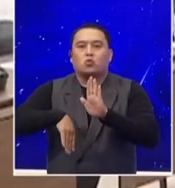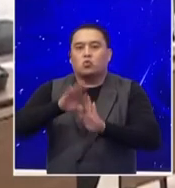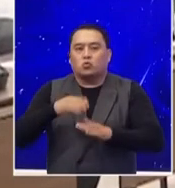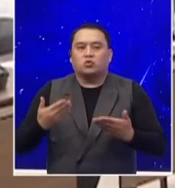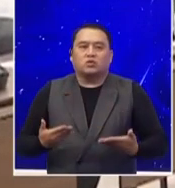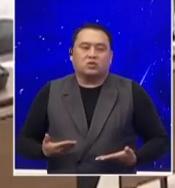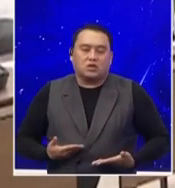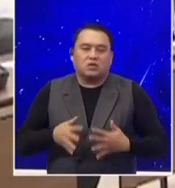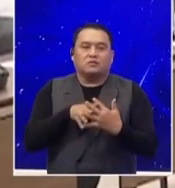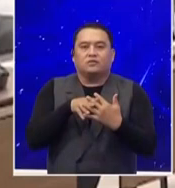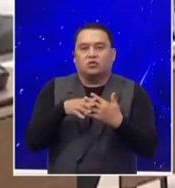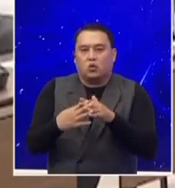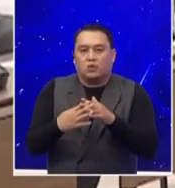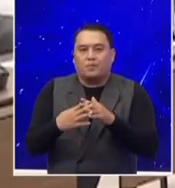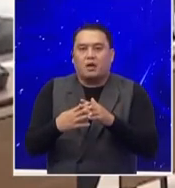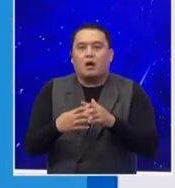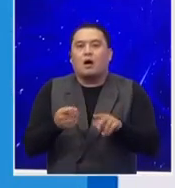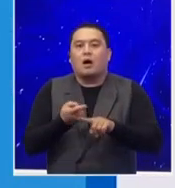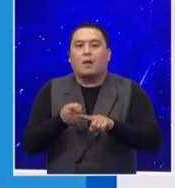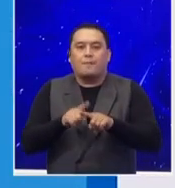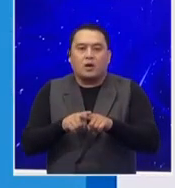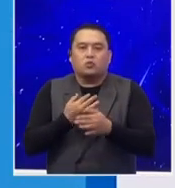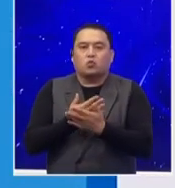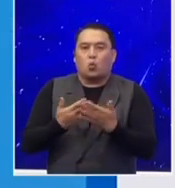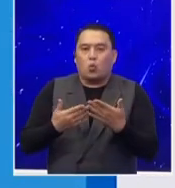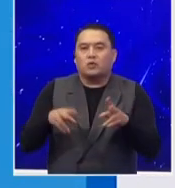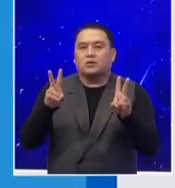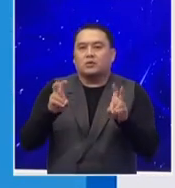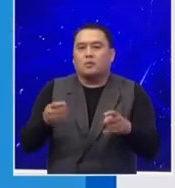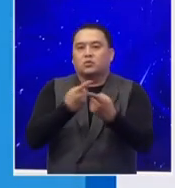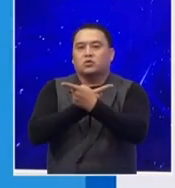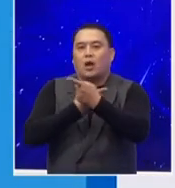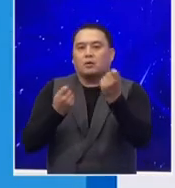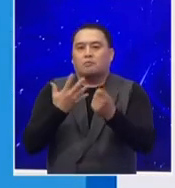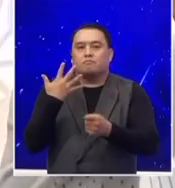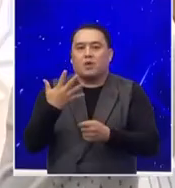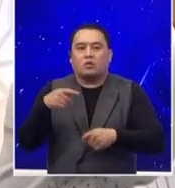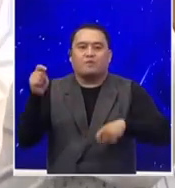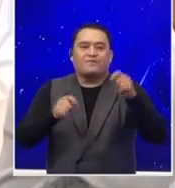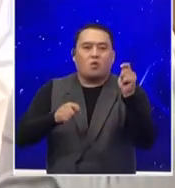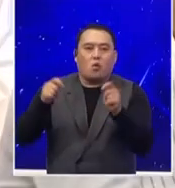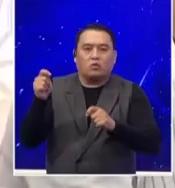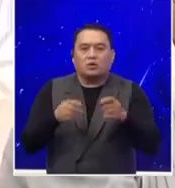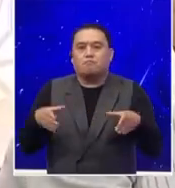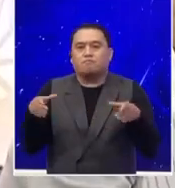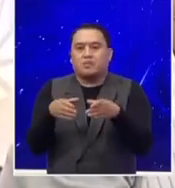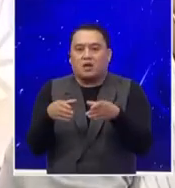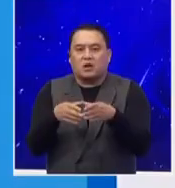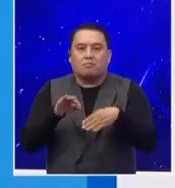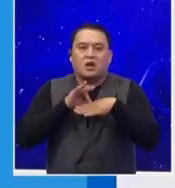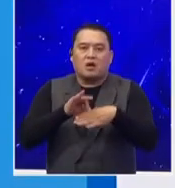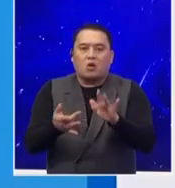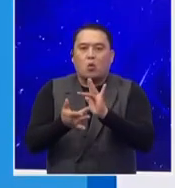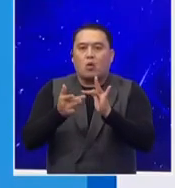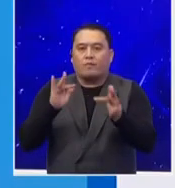уровня жизни в сельской местности. Об этом и ряде других тем сообщалось на 5-м внеочередном съезде партии, проведенном